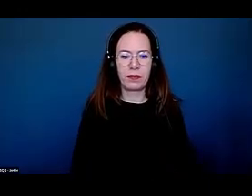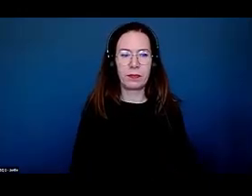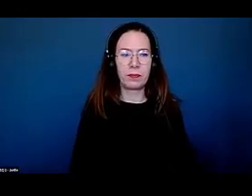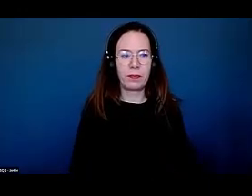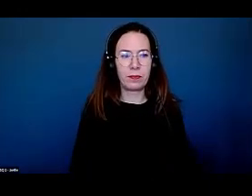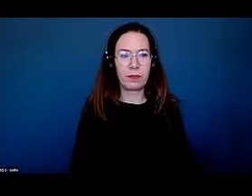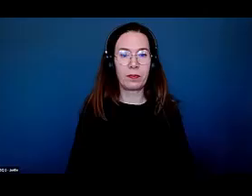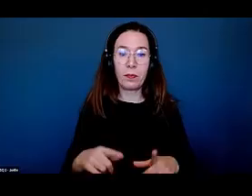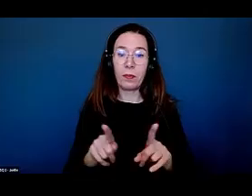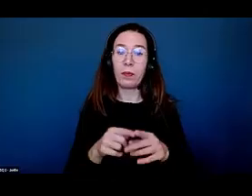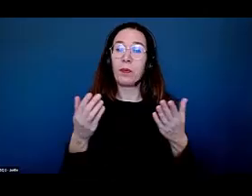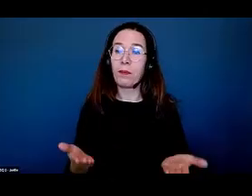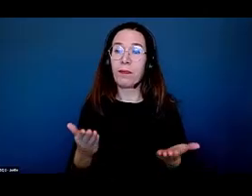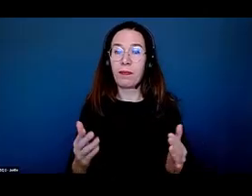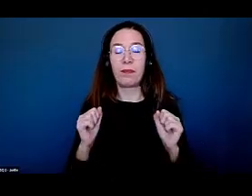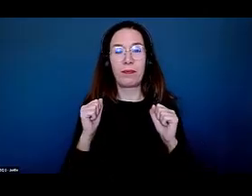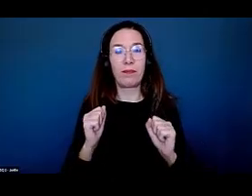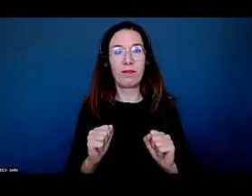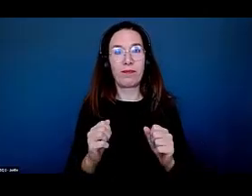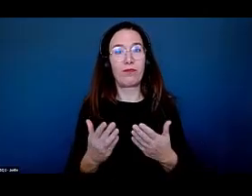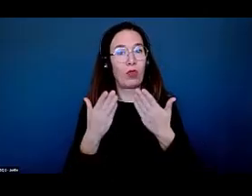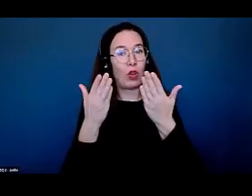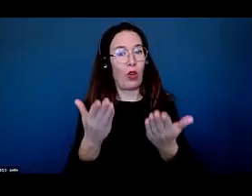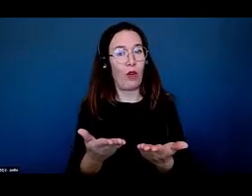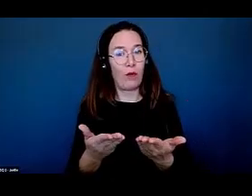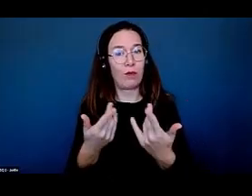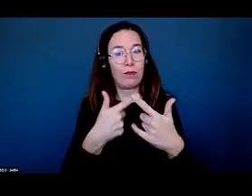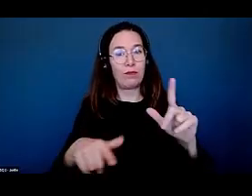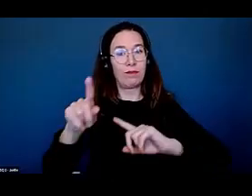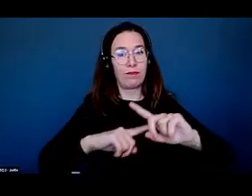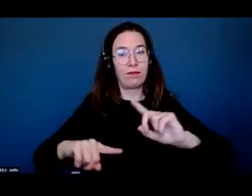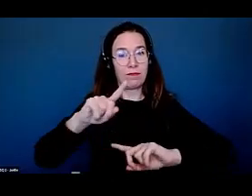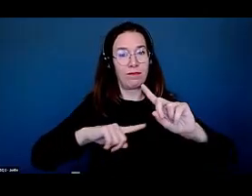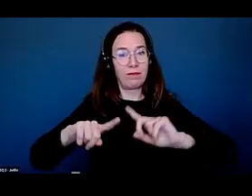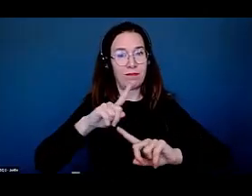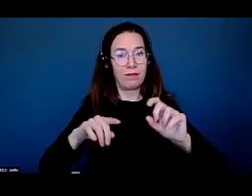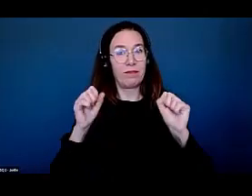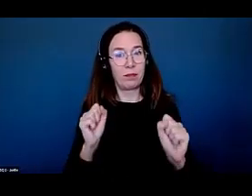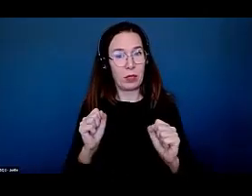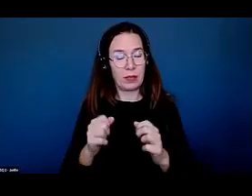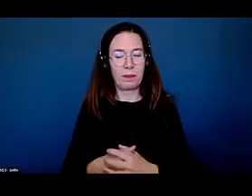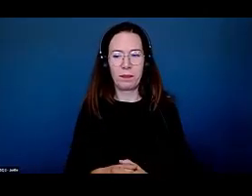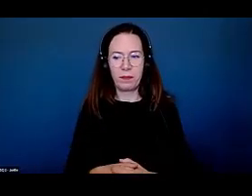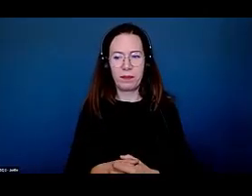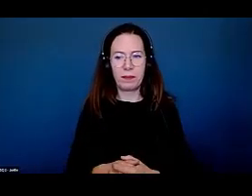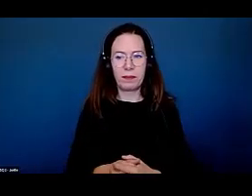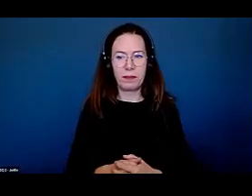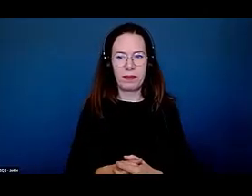Nous avons également l'opportunité aujourd'hui de vous offrir la langue des signes.